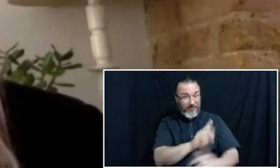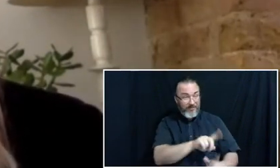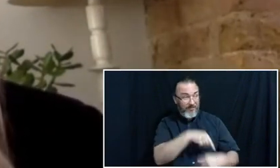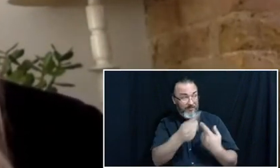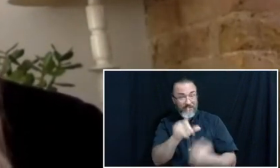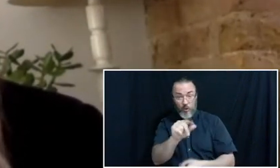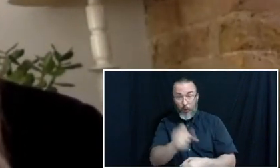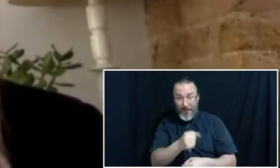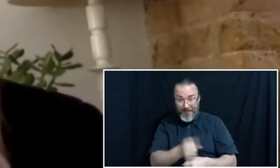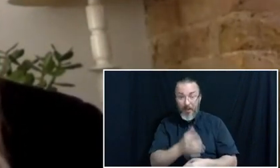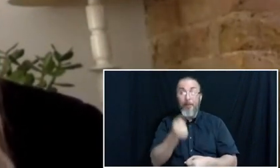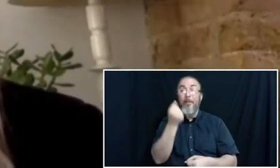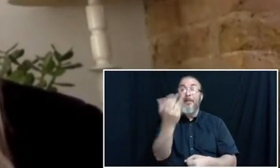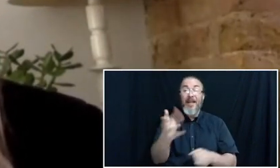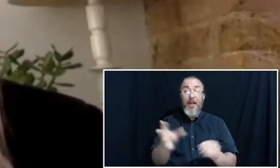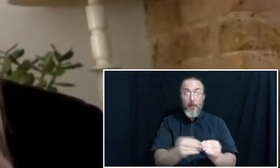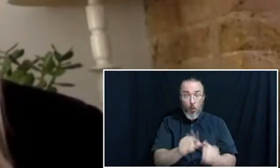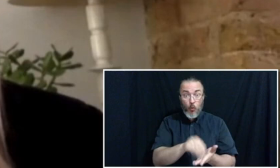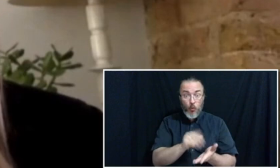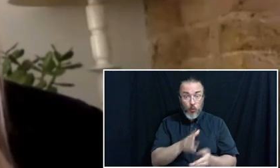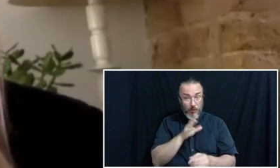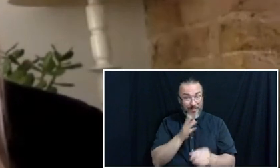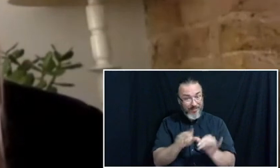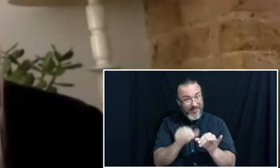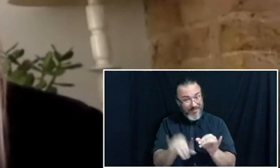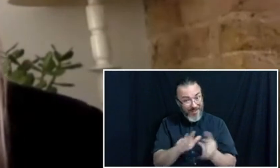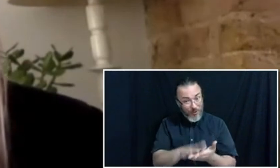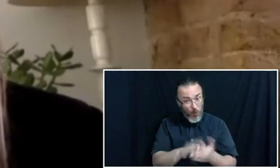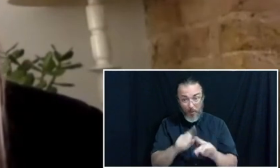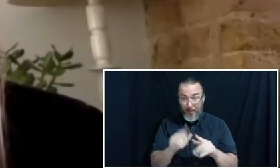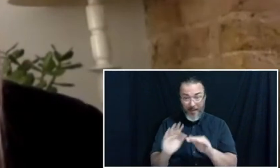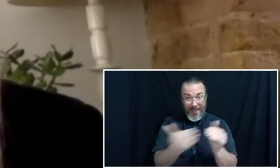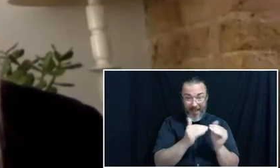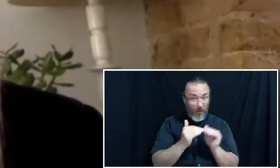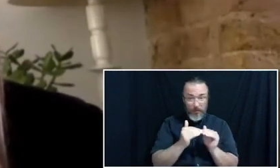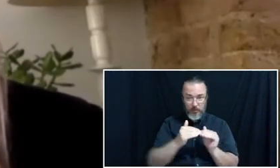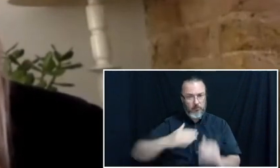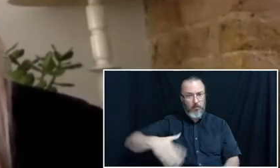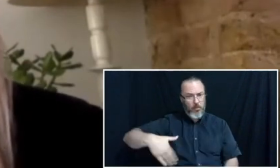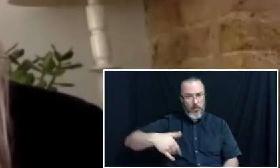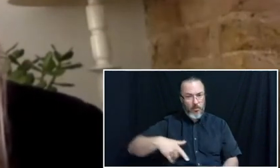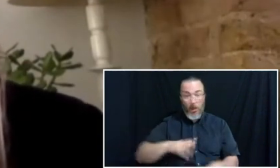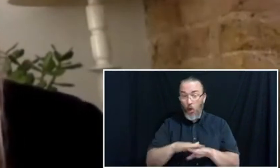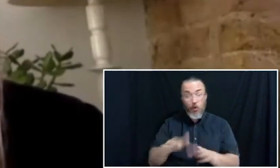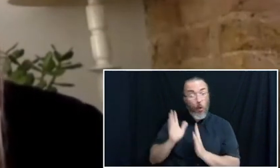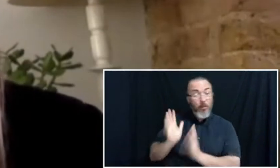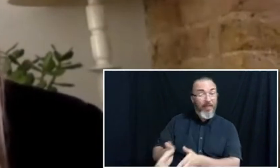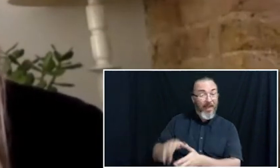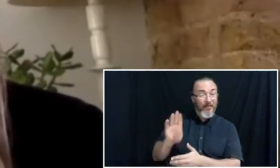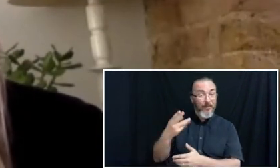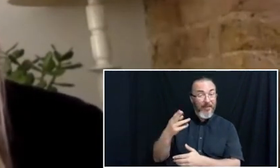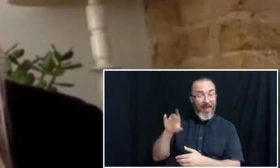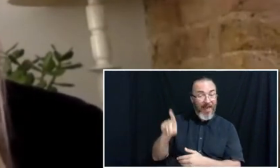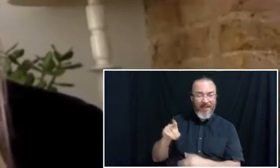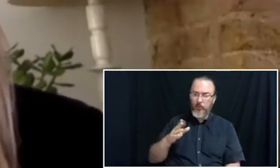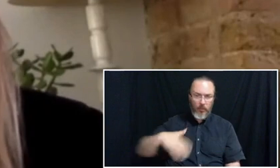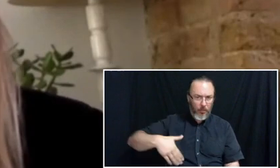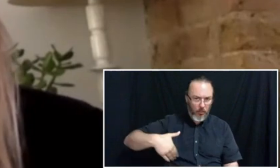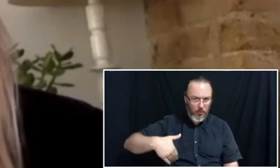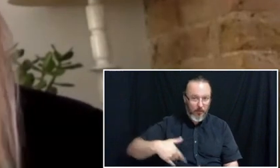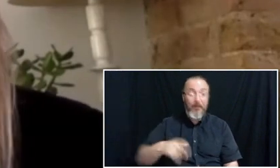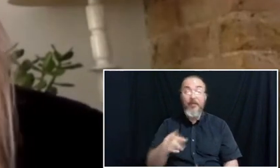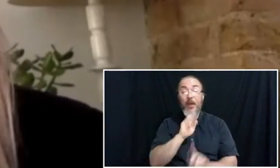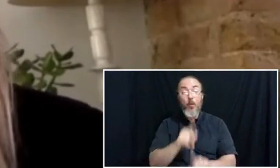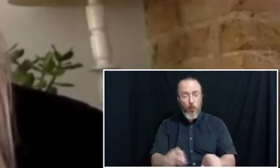décennies, nous avons encore beaucoup de travail à faire pour atteindre l'égalité et l'équité. Le rapport nouvelle